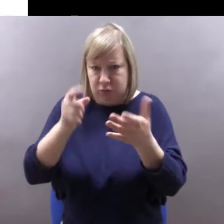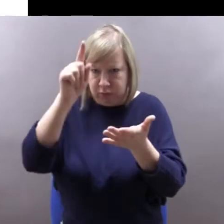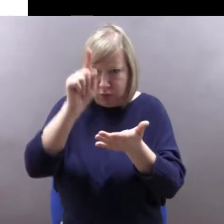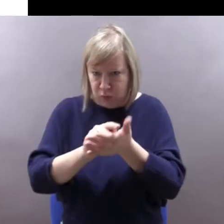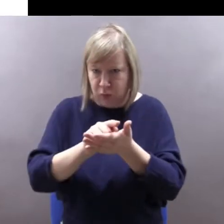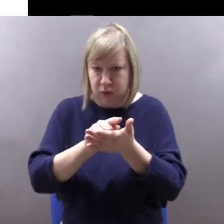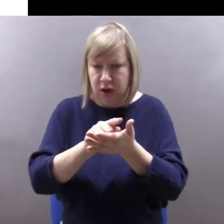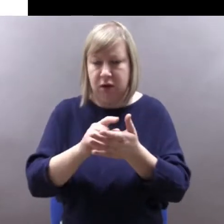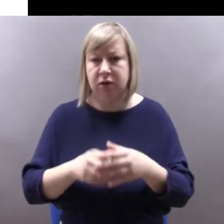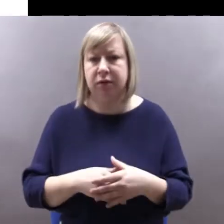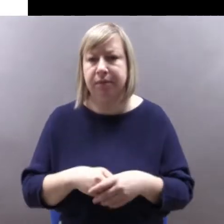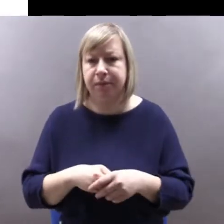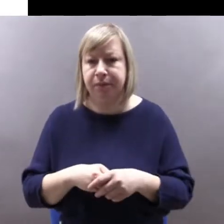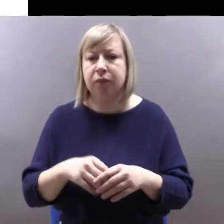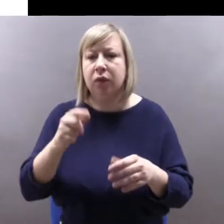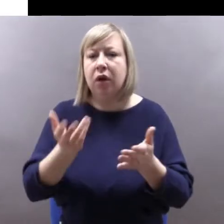wózkach